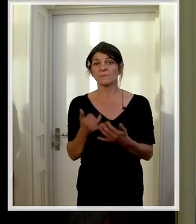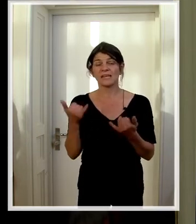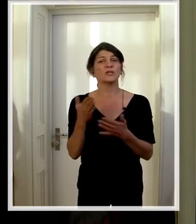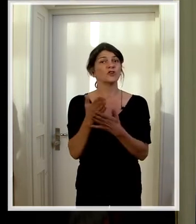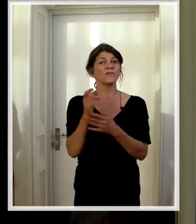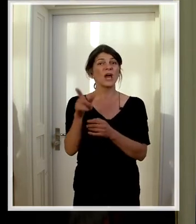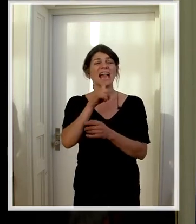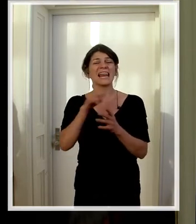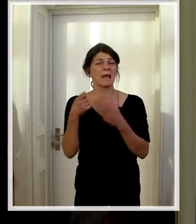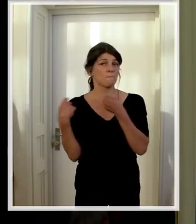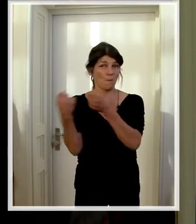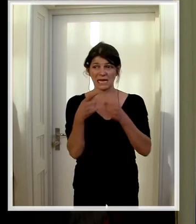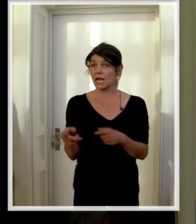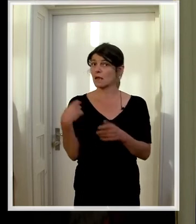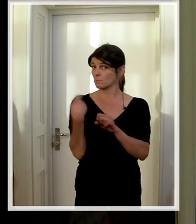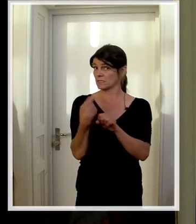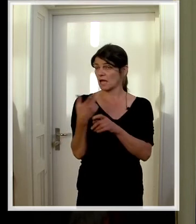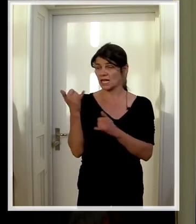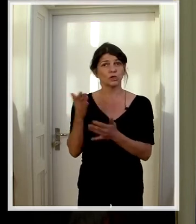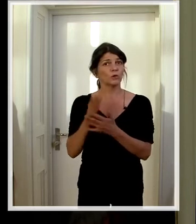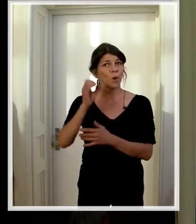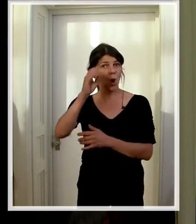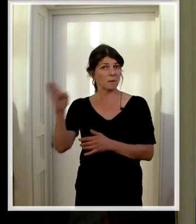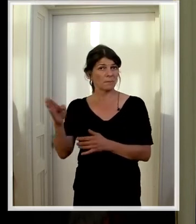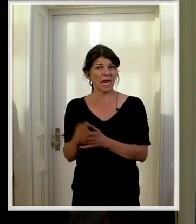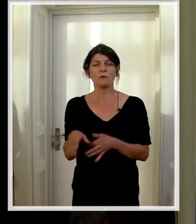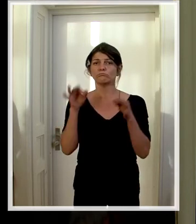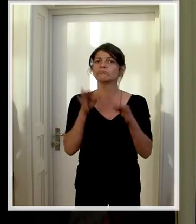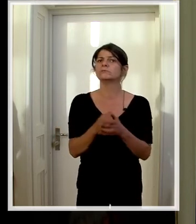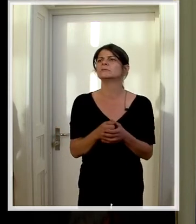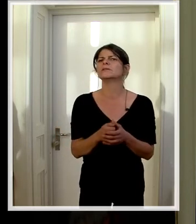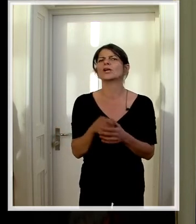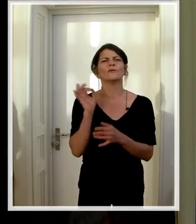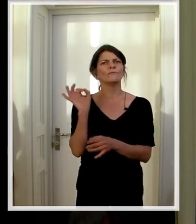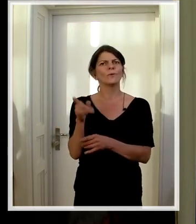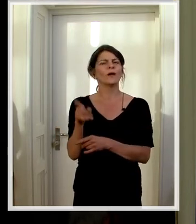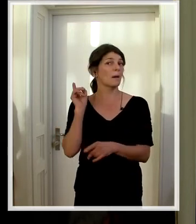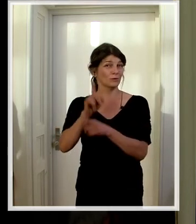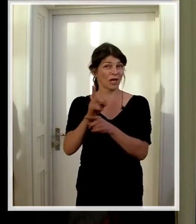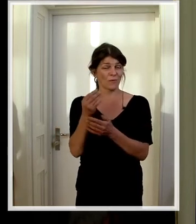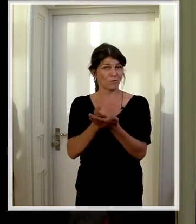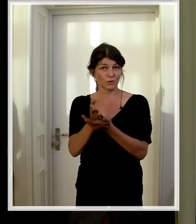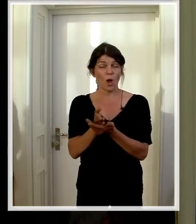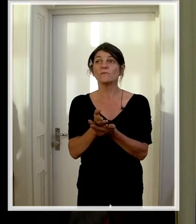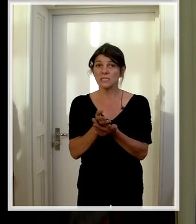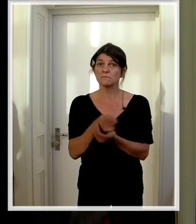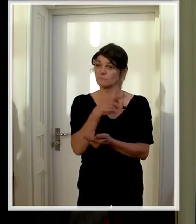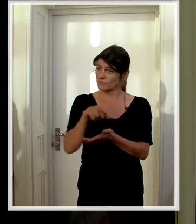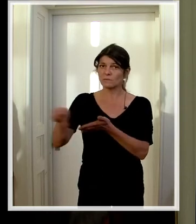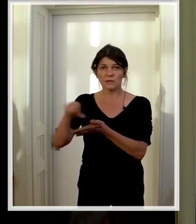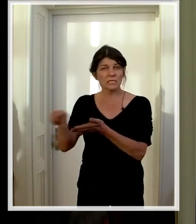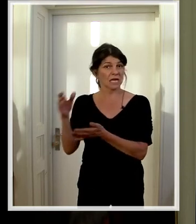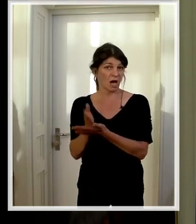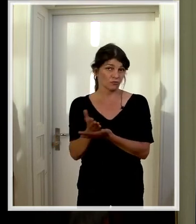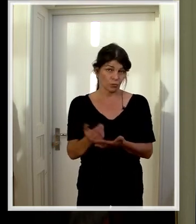für den Takt an die ÖBB für die Bestellung von dem Service entsprechende